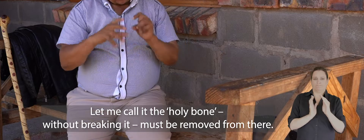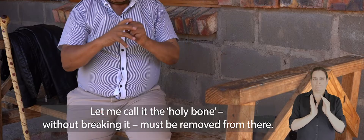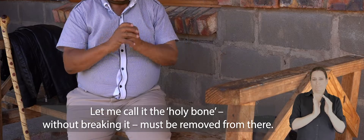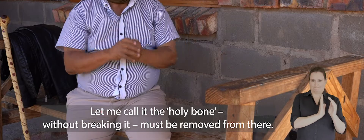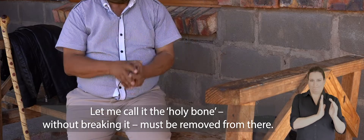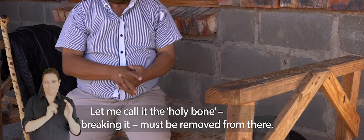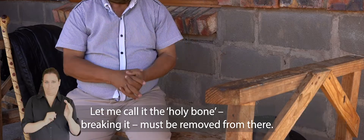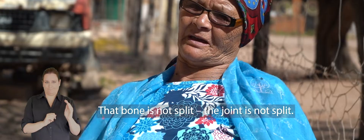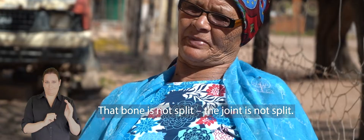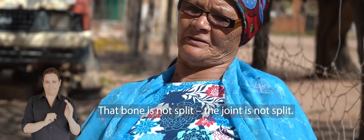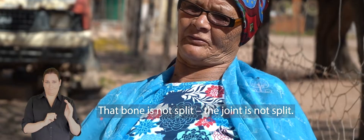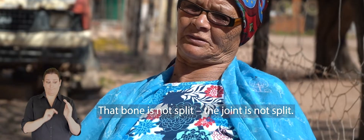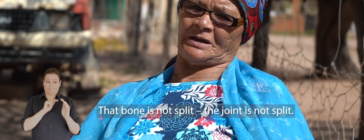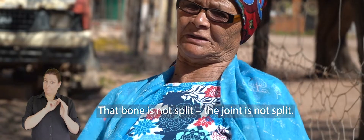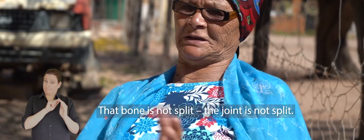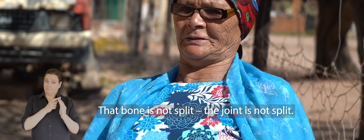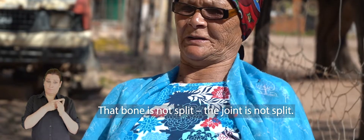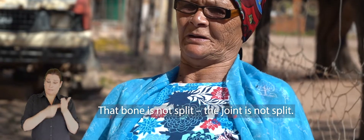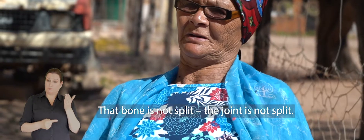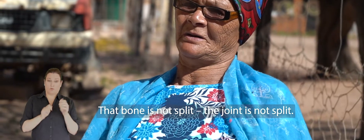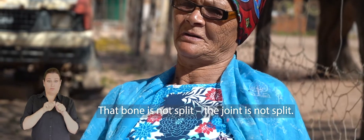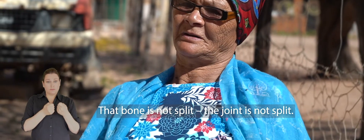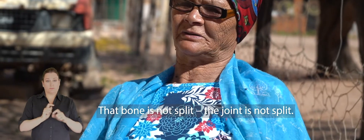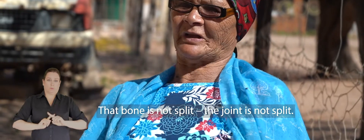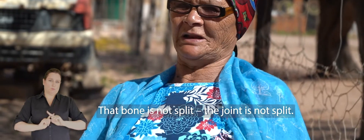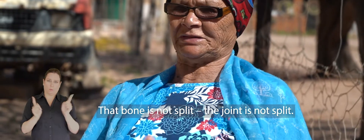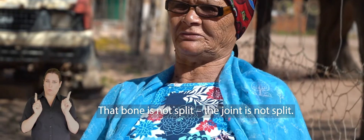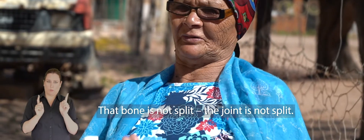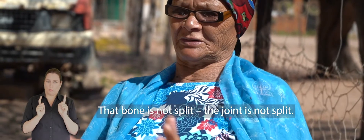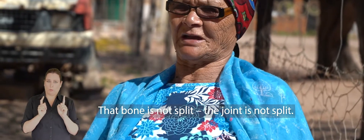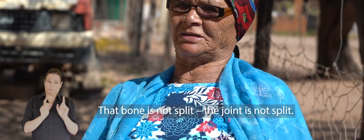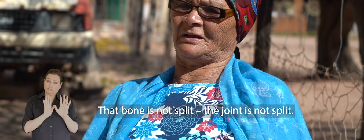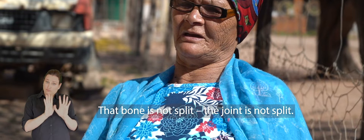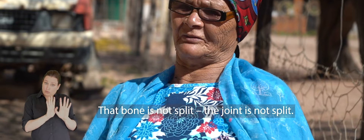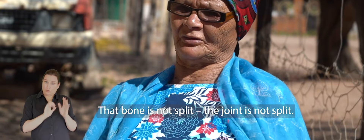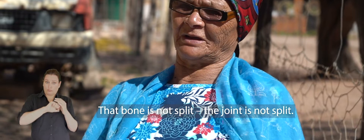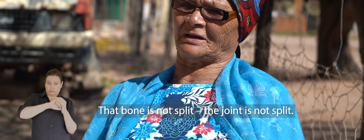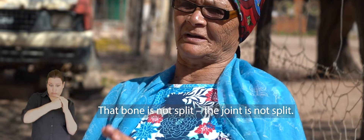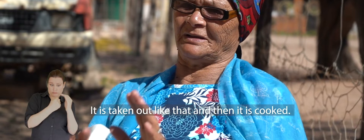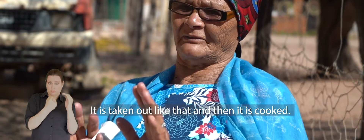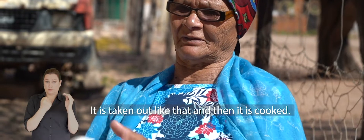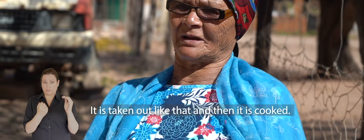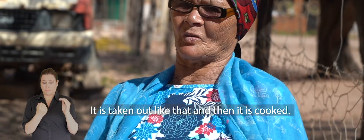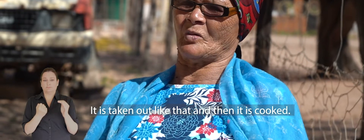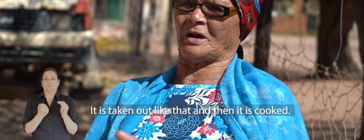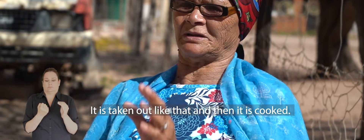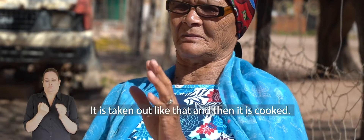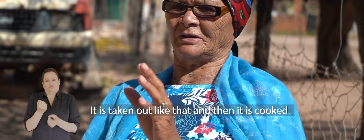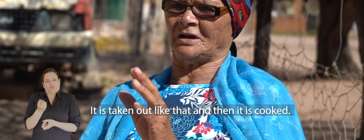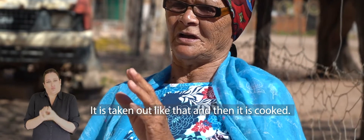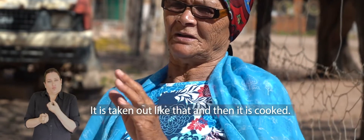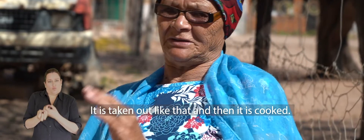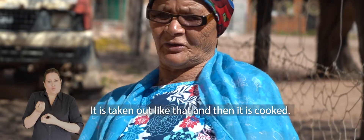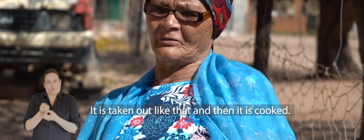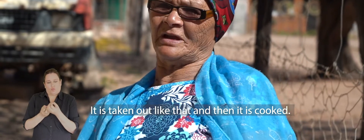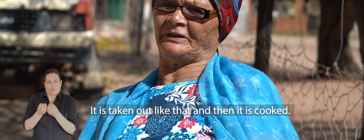daar uitkomen. Die been wordt niet gedeeld. Nie. Zijn lid wordt niet gedeeld. Hij wordt zo uitgehaald en dan wordt hij gekookt. En dan